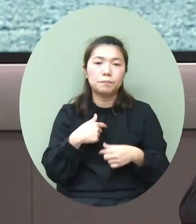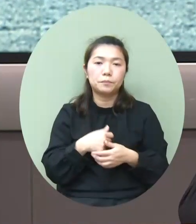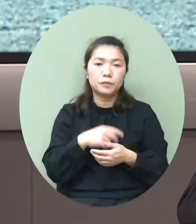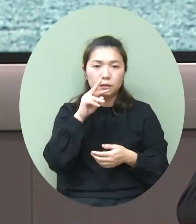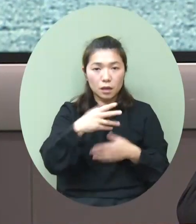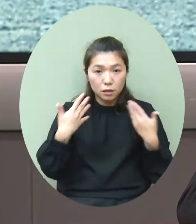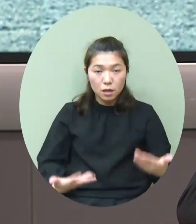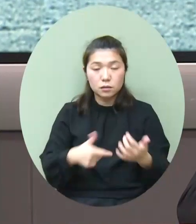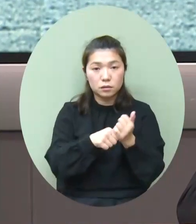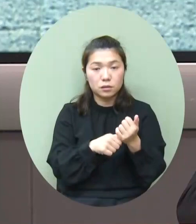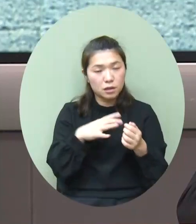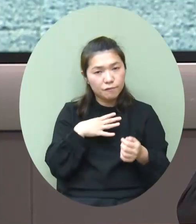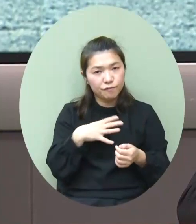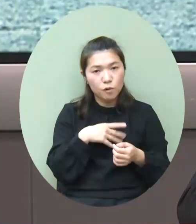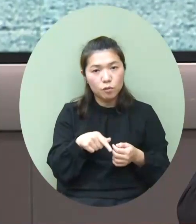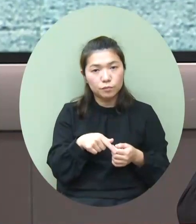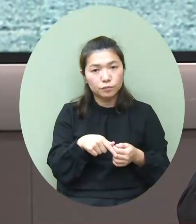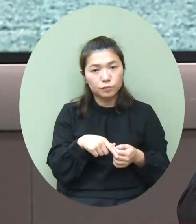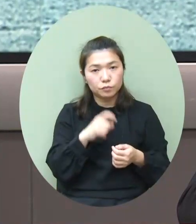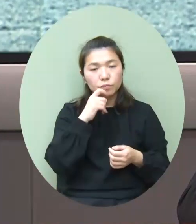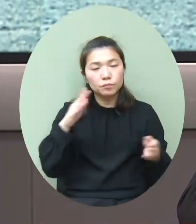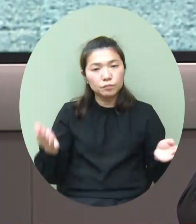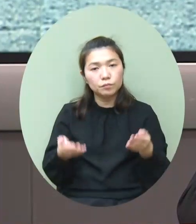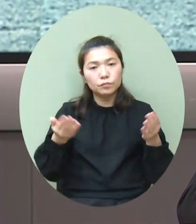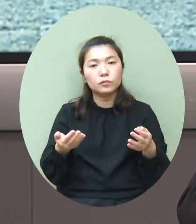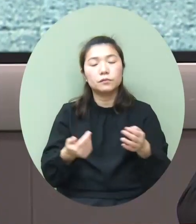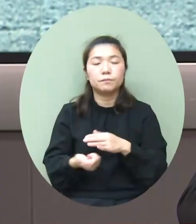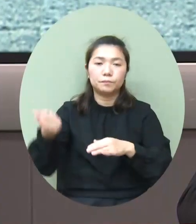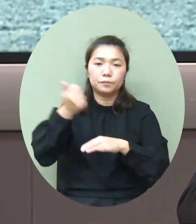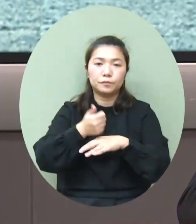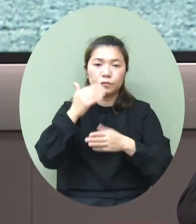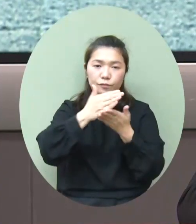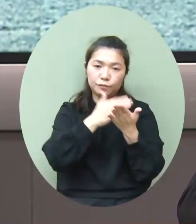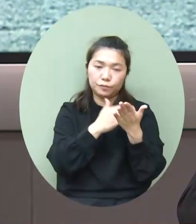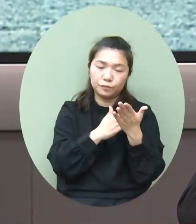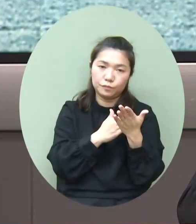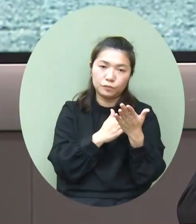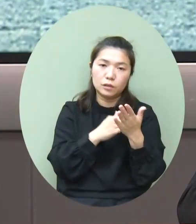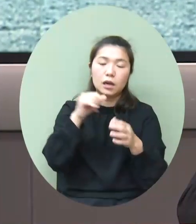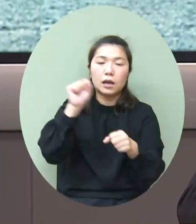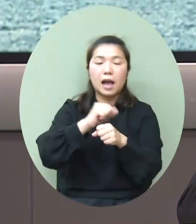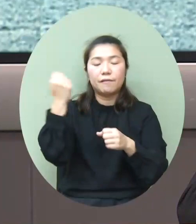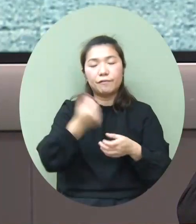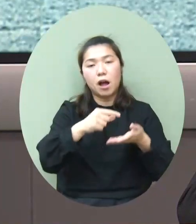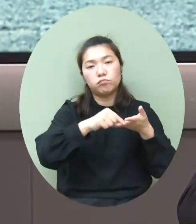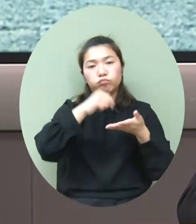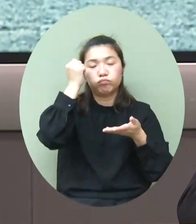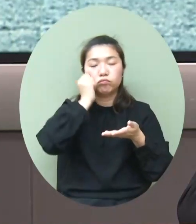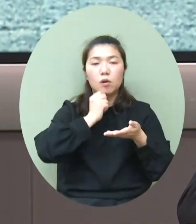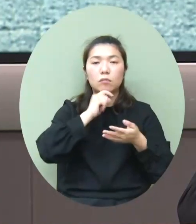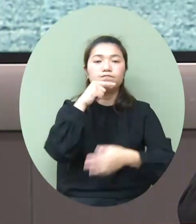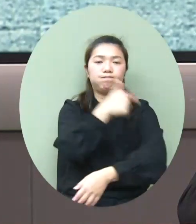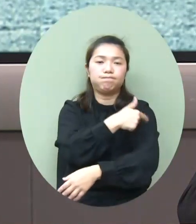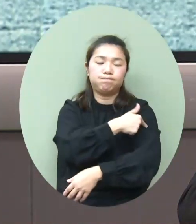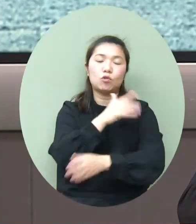心会看现实的情况，推出了一些措施，希望加快安老院舍